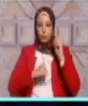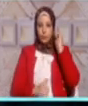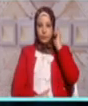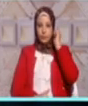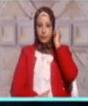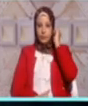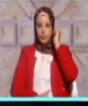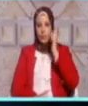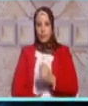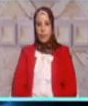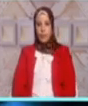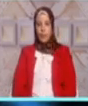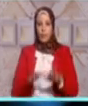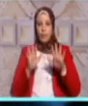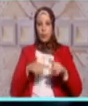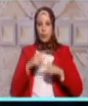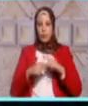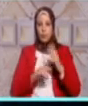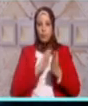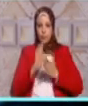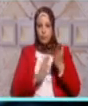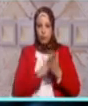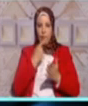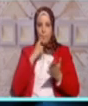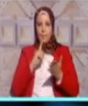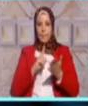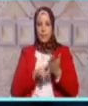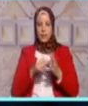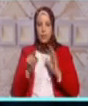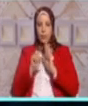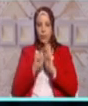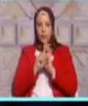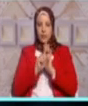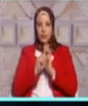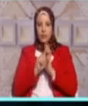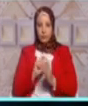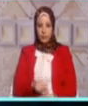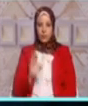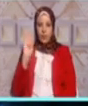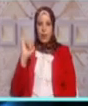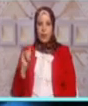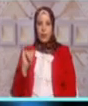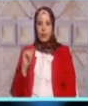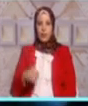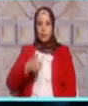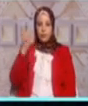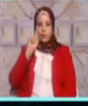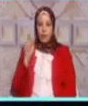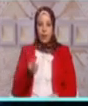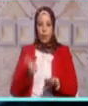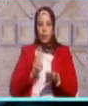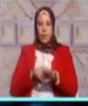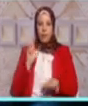رغم وجود بعض الشكاوي من بعض المواد مثل الكيمياء والفيزياء والتاريخ، إلا أن